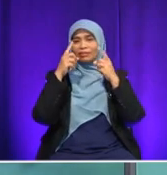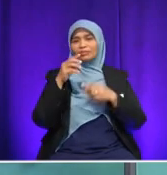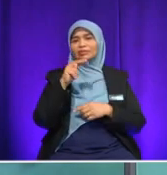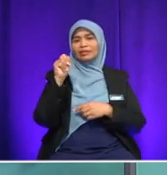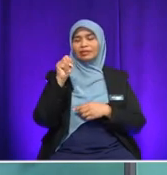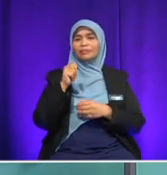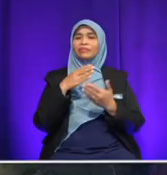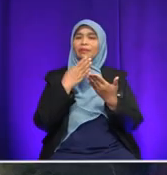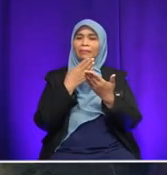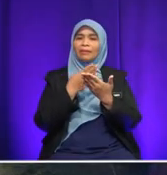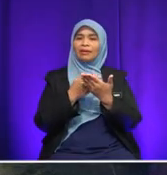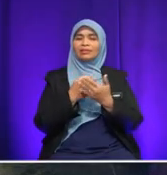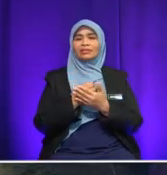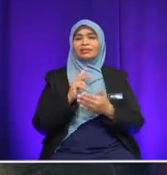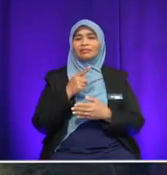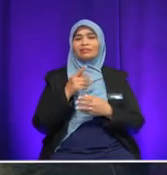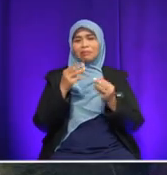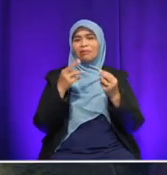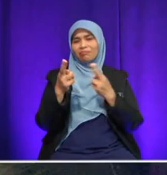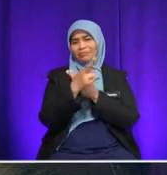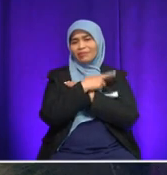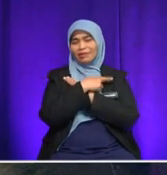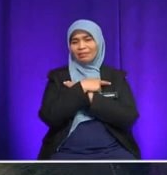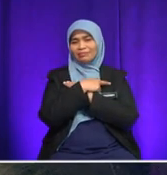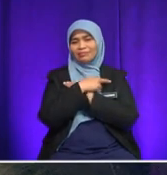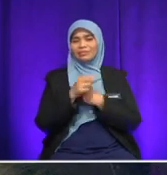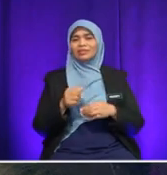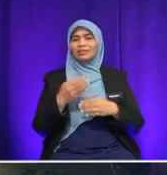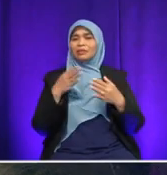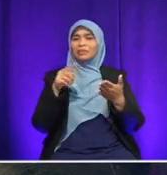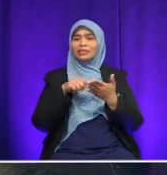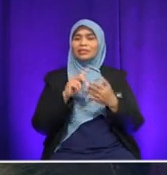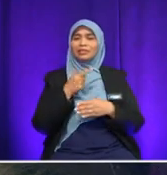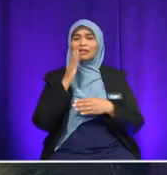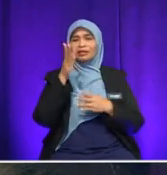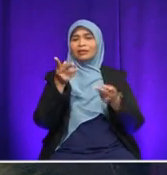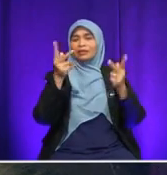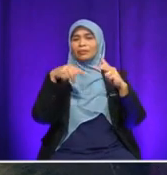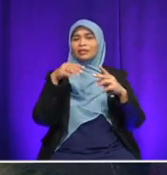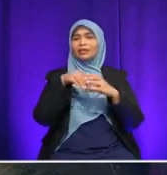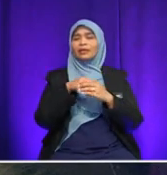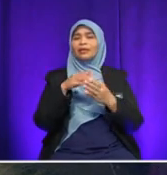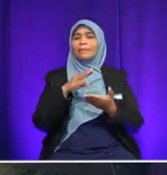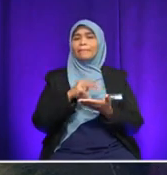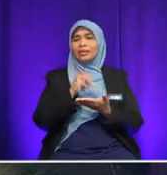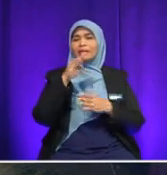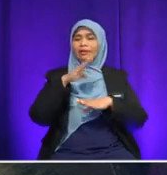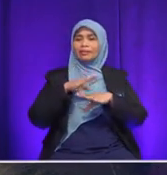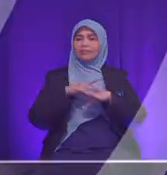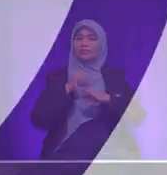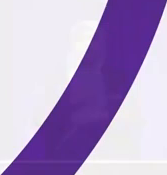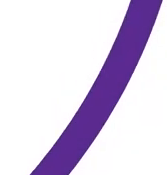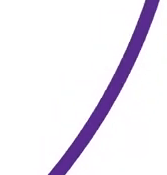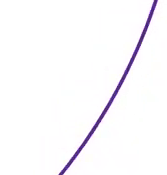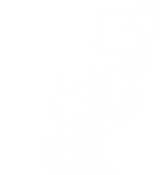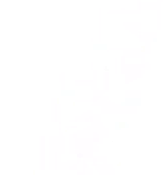kejutan. Baik. Okey, kita dah berhenti rehat dulu boleh cikgu? Boleh, boleh, silakan. Selepas ini kita akan kembali dalam slot menengah atas.